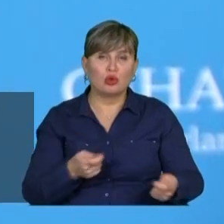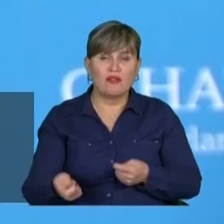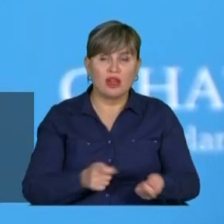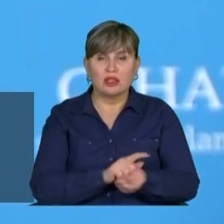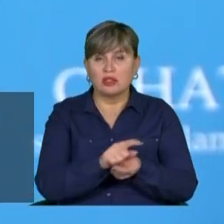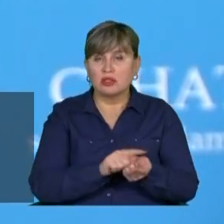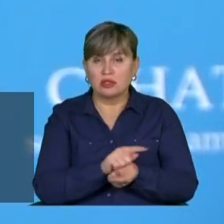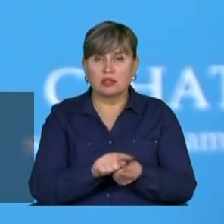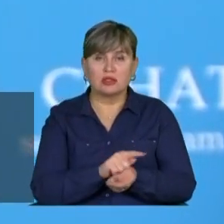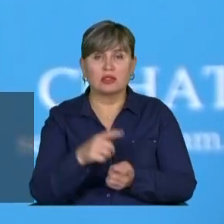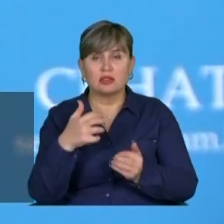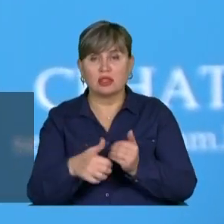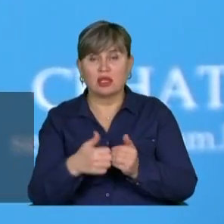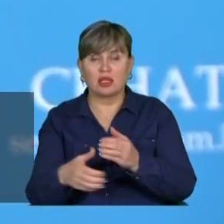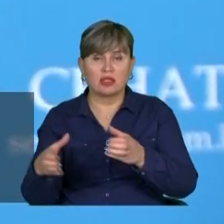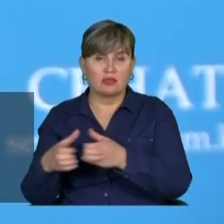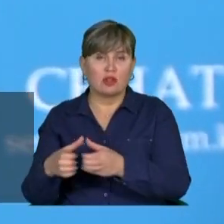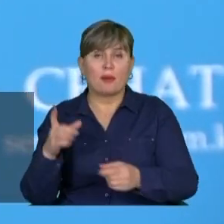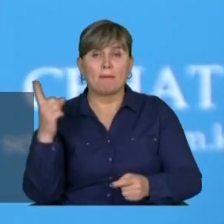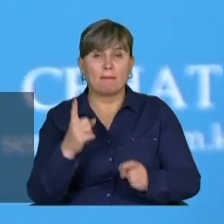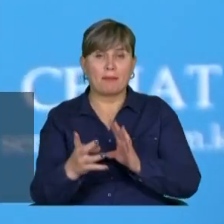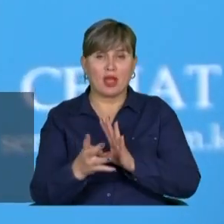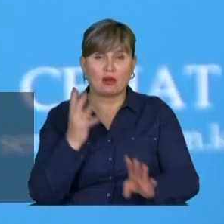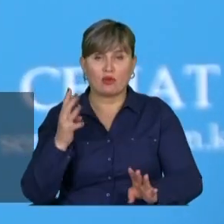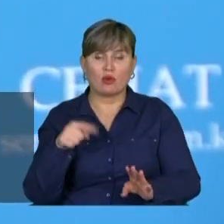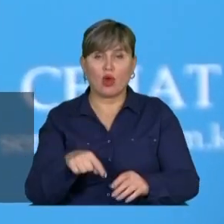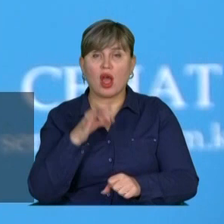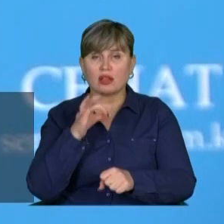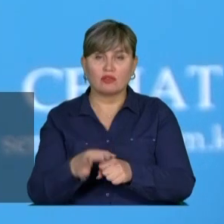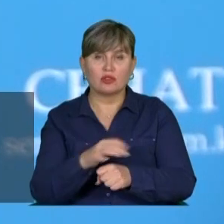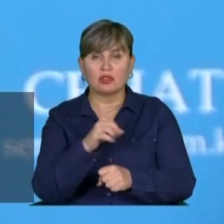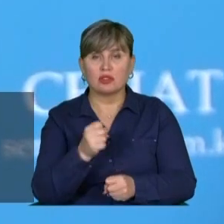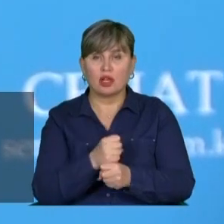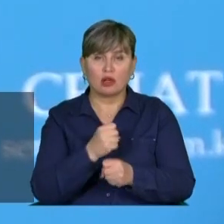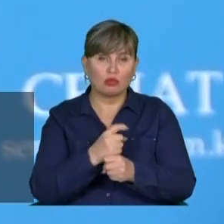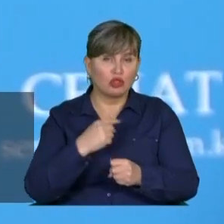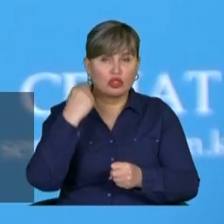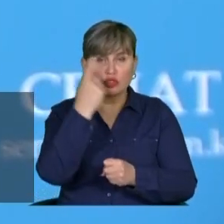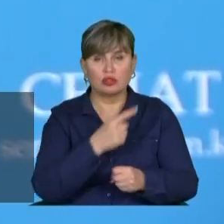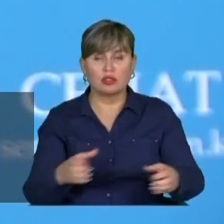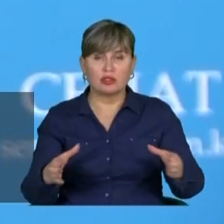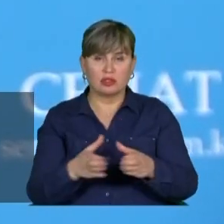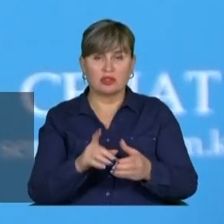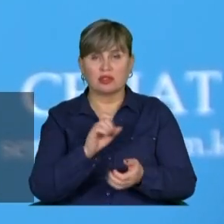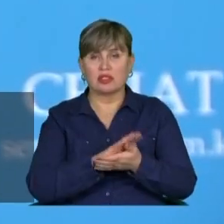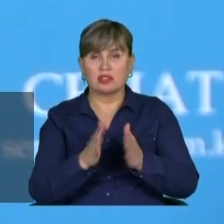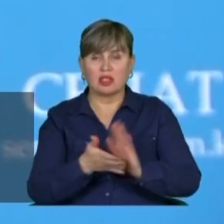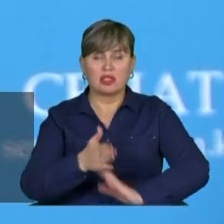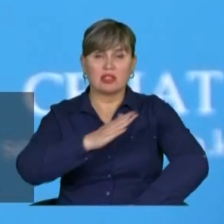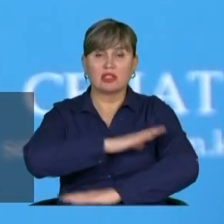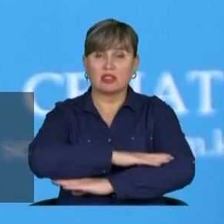руководителей среднего звена, которые в первую очередь отвечают за работу с личным составом, за состояние